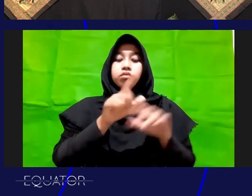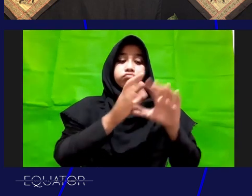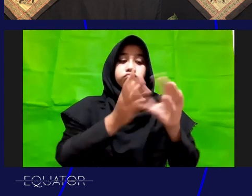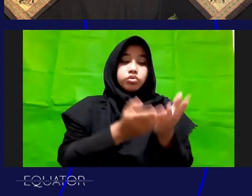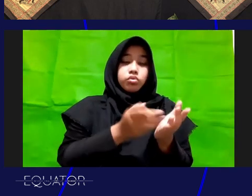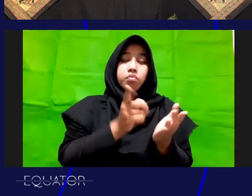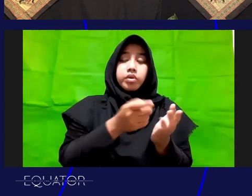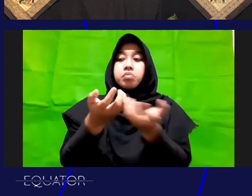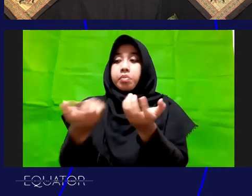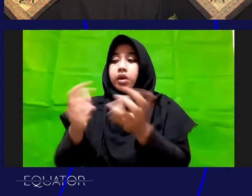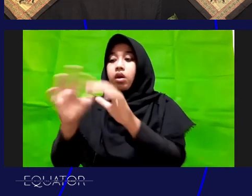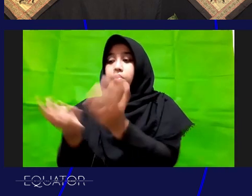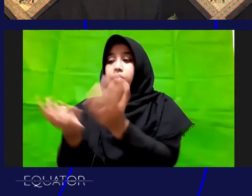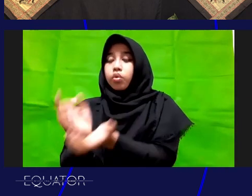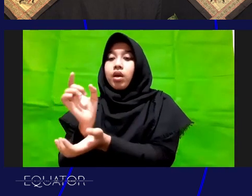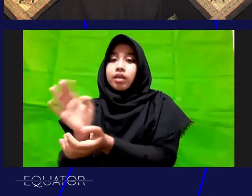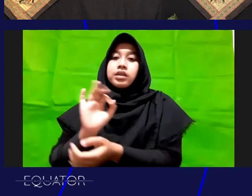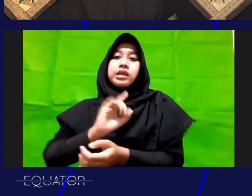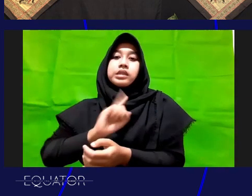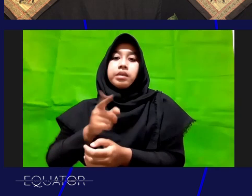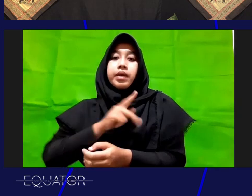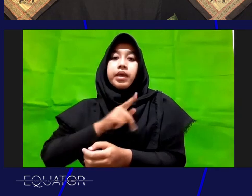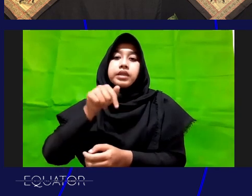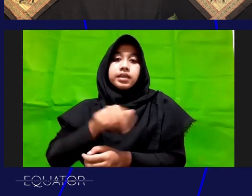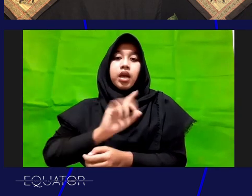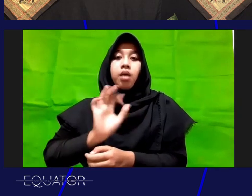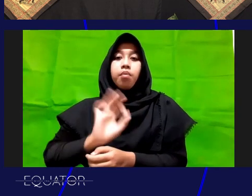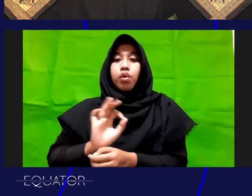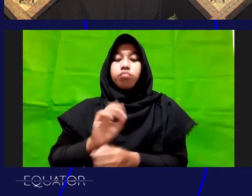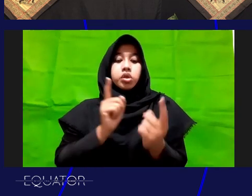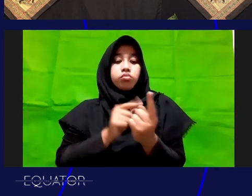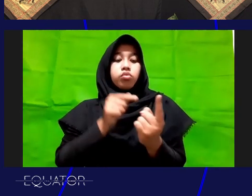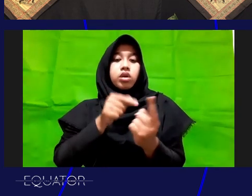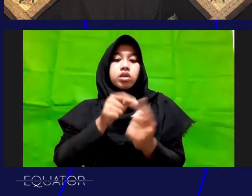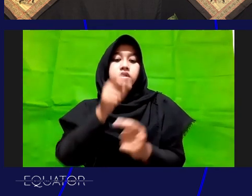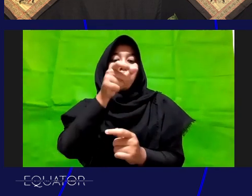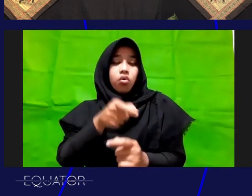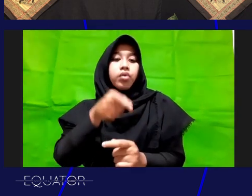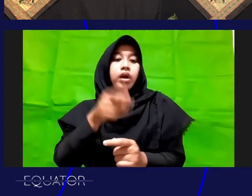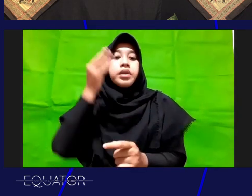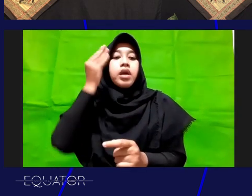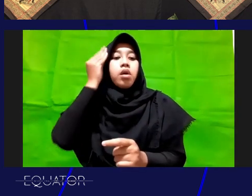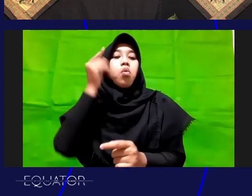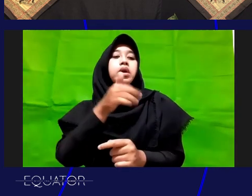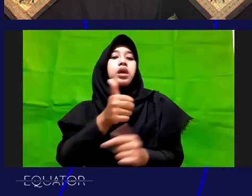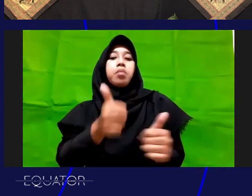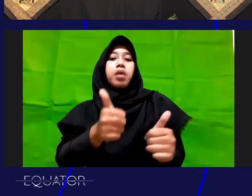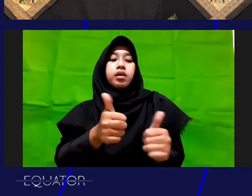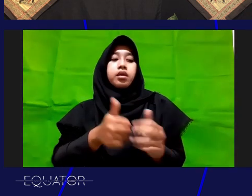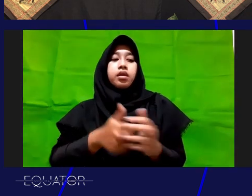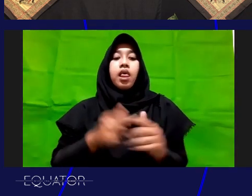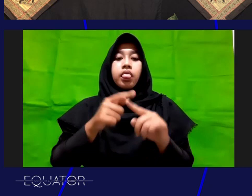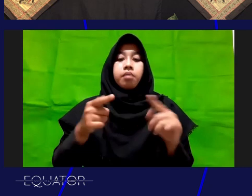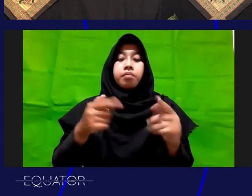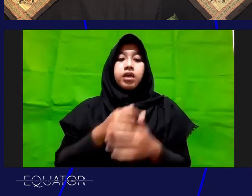gitu. Bahkan sampai sekarang pun kita belum menemukan satu format yang dianggap ini yang baik gitu. Tapi